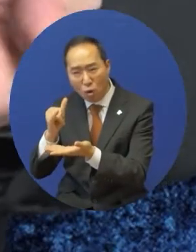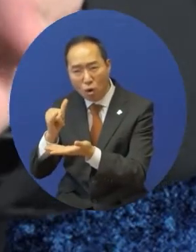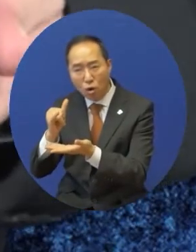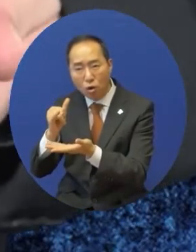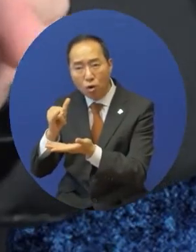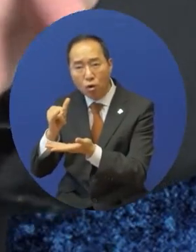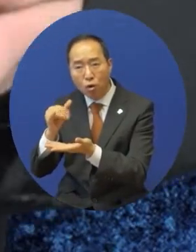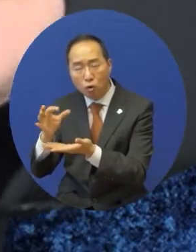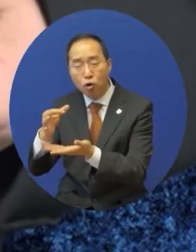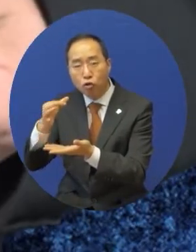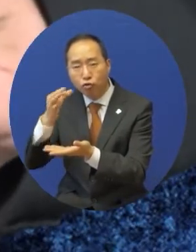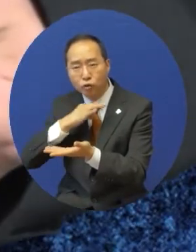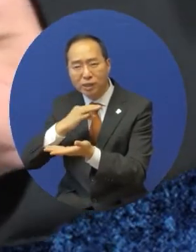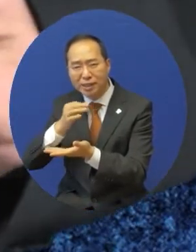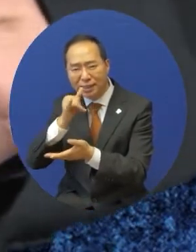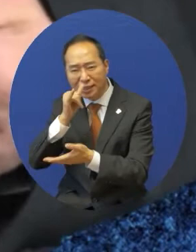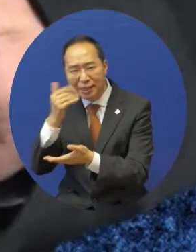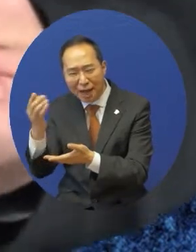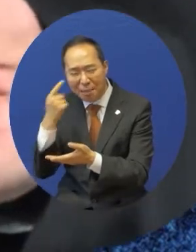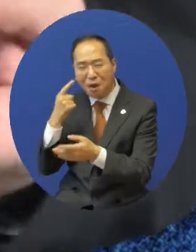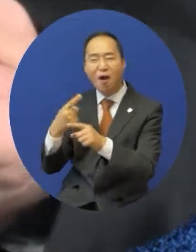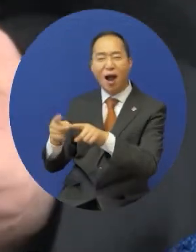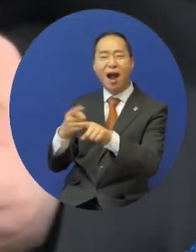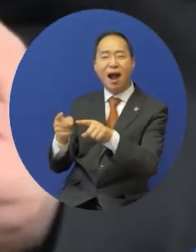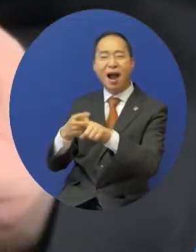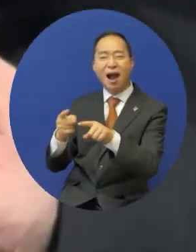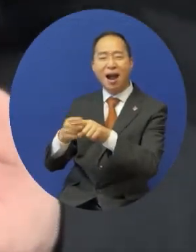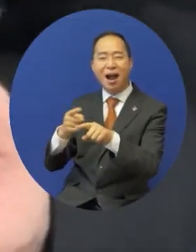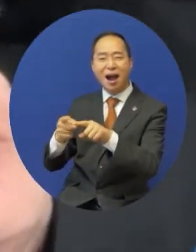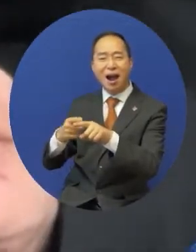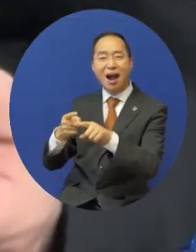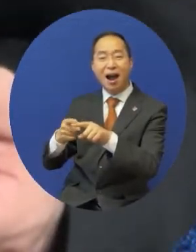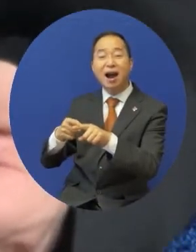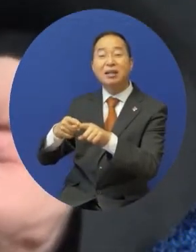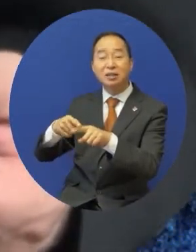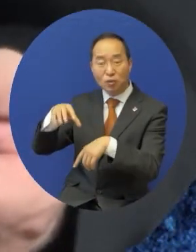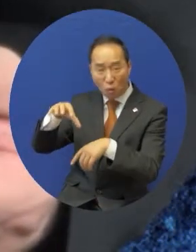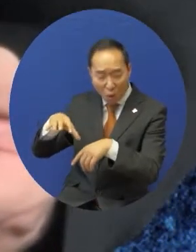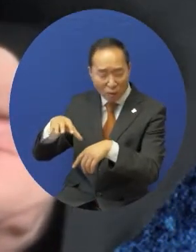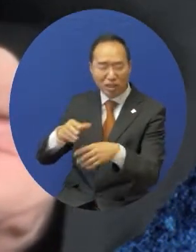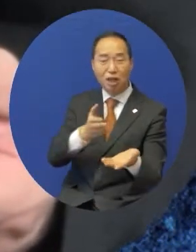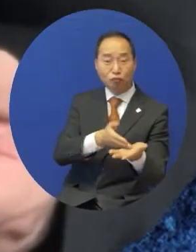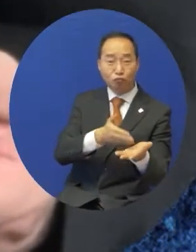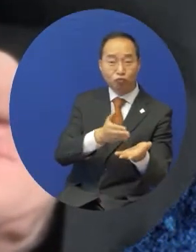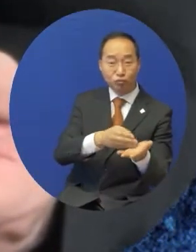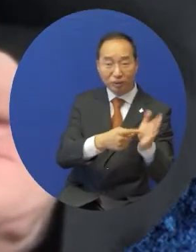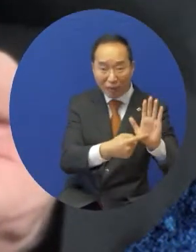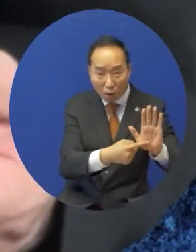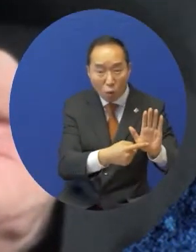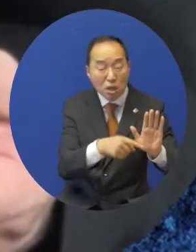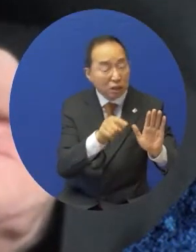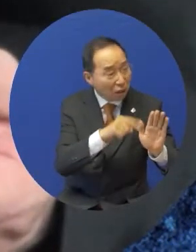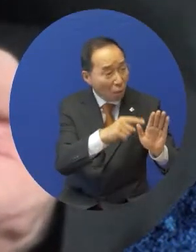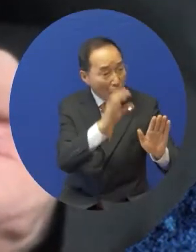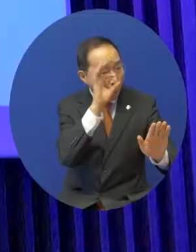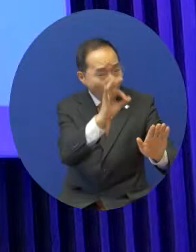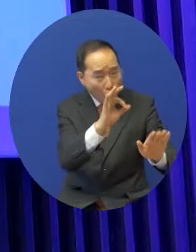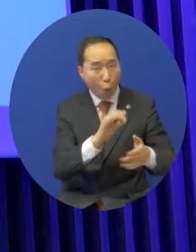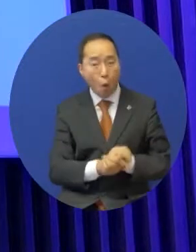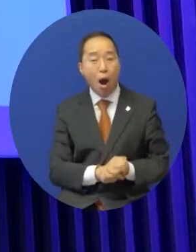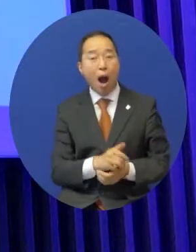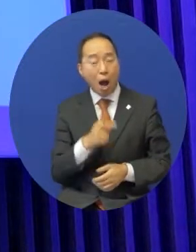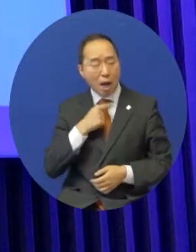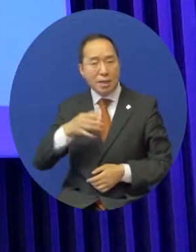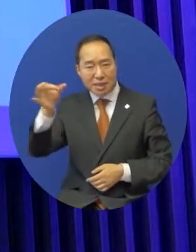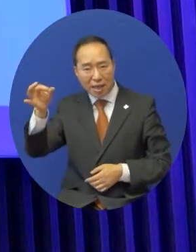있고 얼마의 수입을 만들어낼 건가를 정확하게 판단해서 리포트를 하게 되고